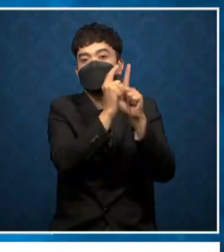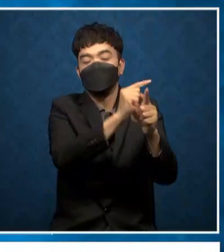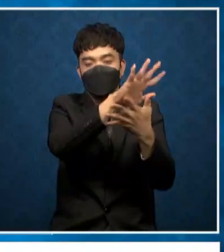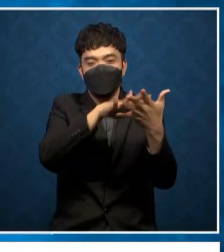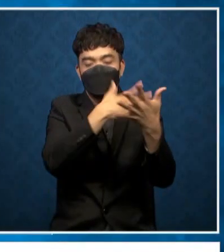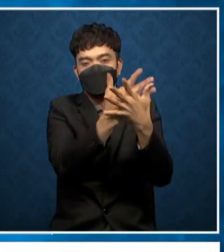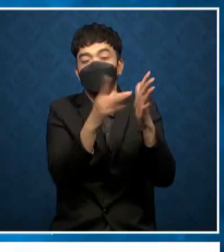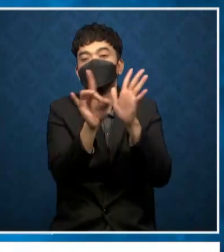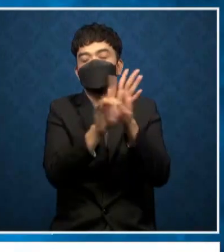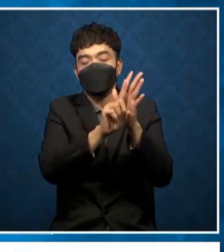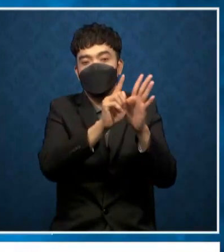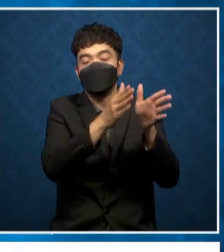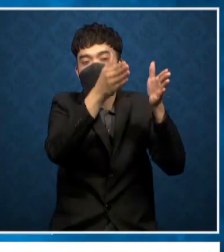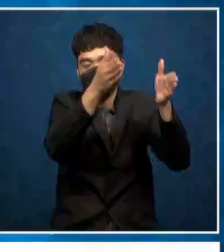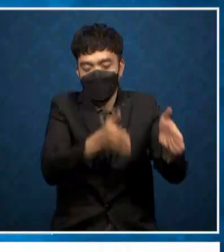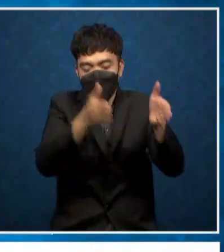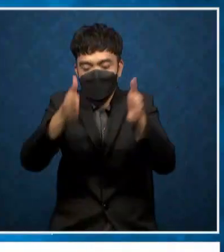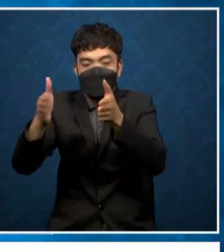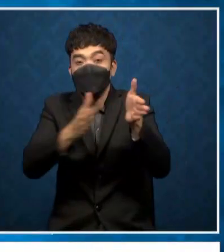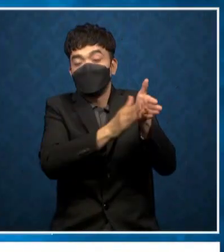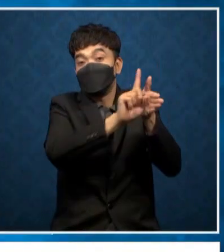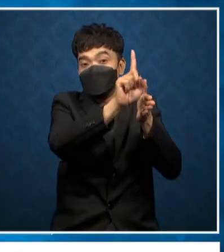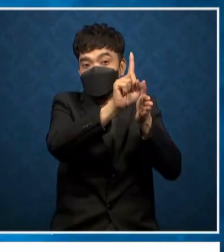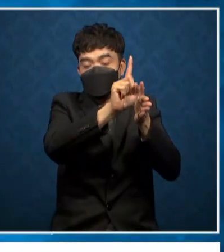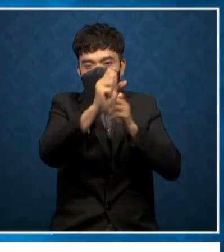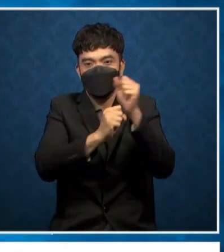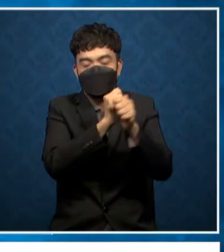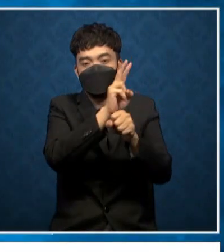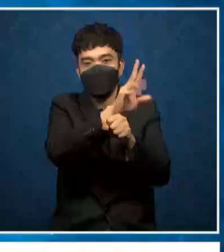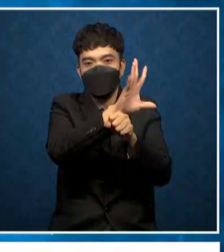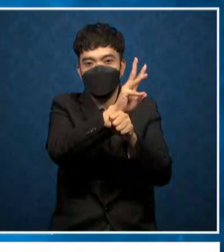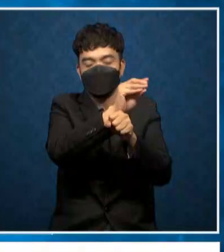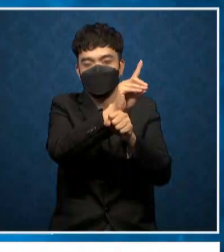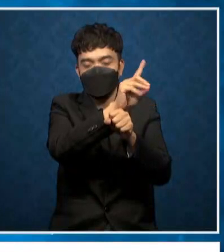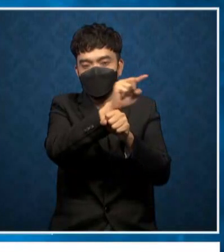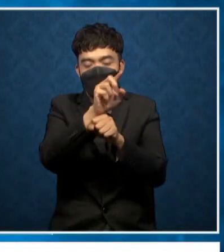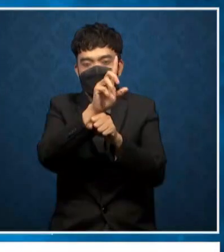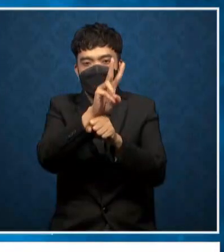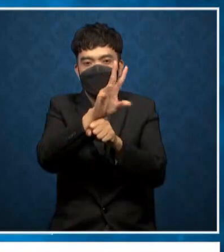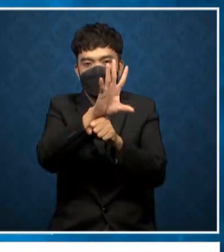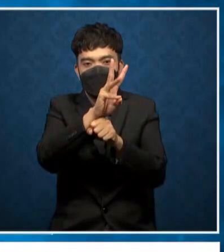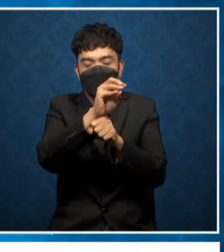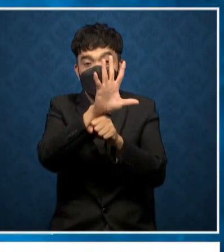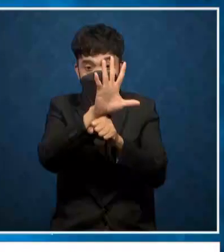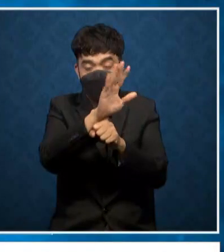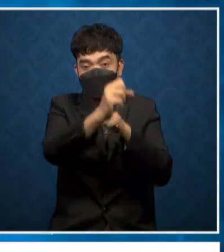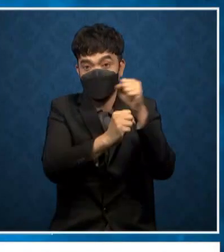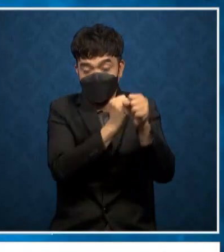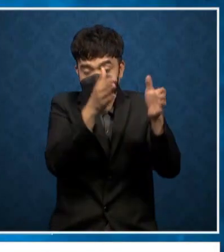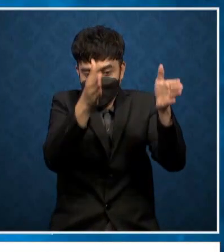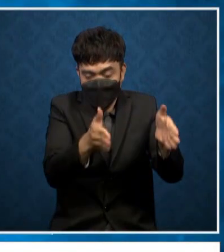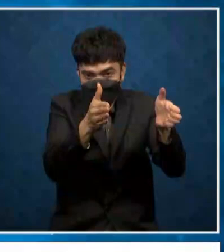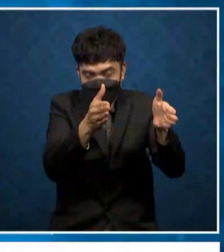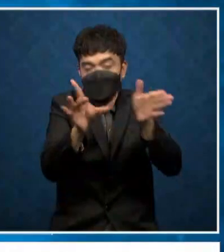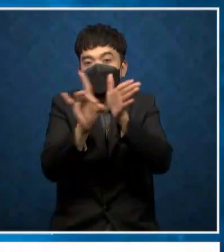าติระยะที่ 1คือปี 2161 ถึง 2565และจะเป็